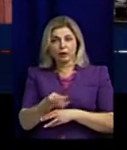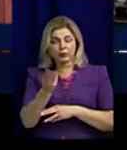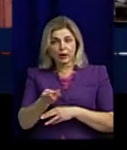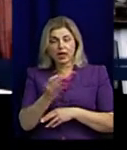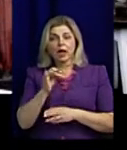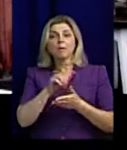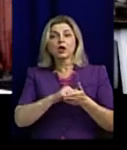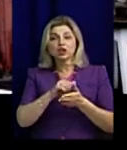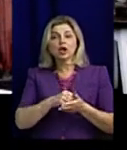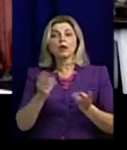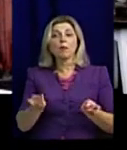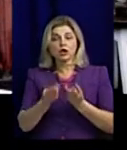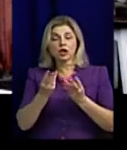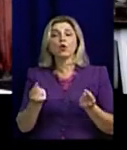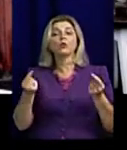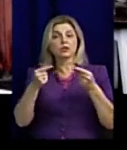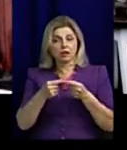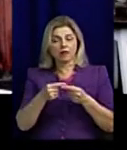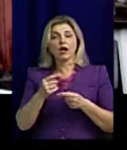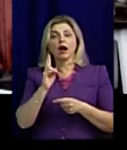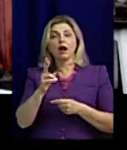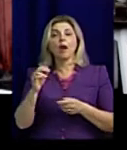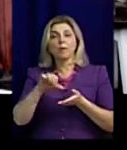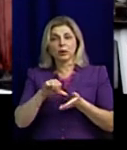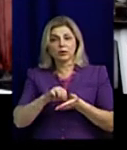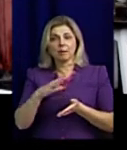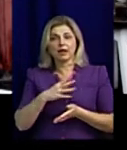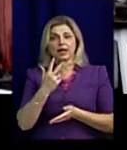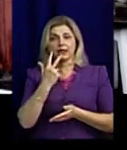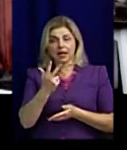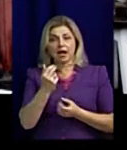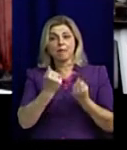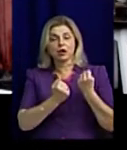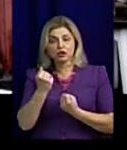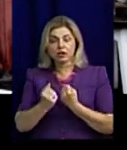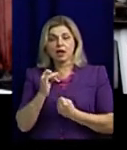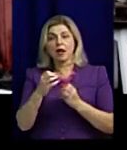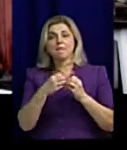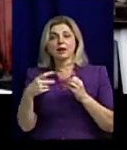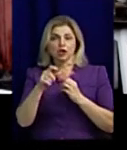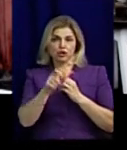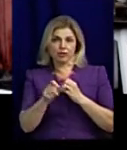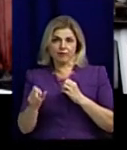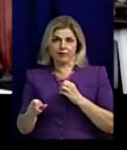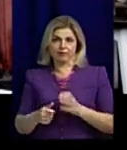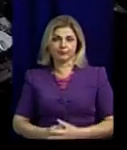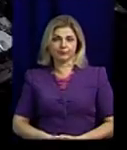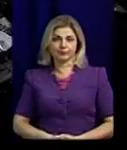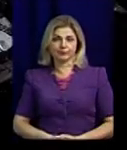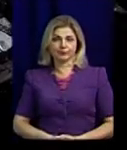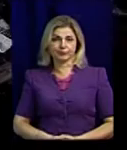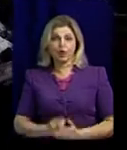Причина пожежі встановлюється. До пожежі залучалися 3 одиниці техніки та 15 чоловік особового складу.